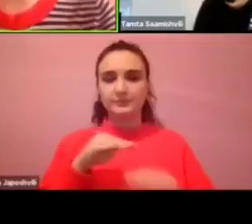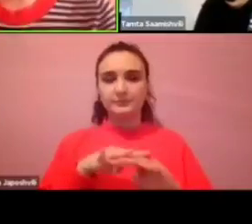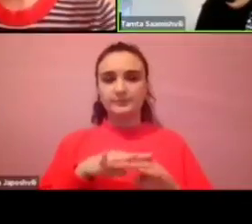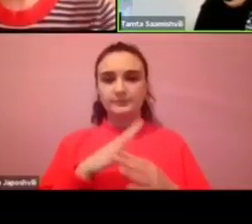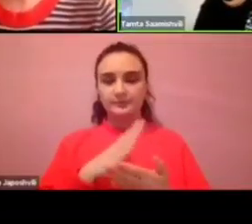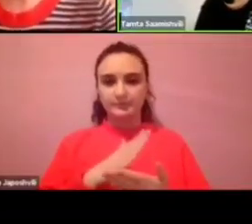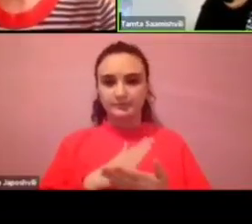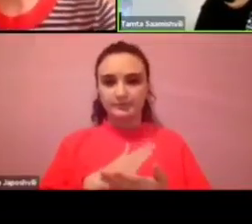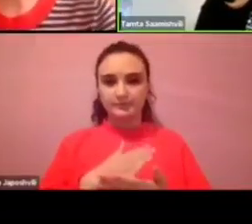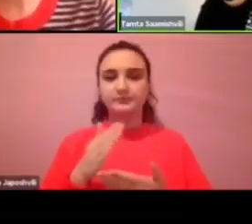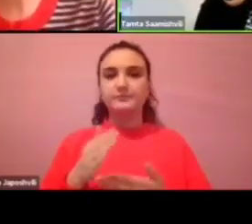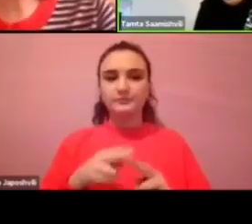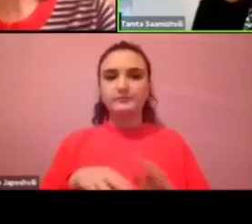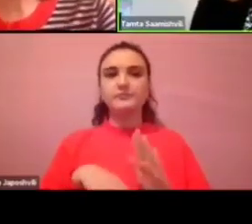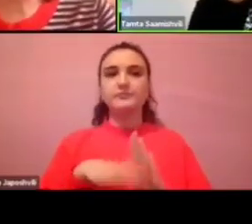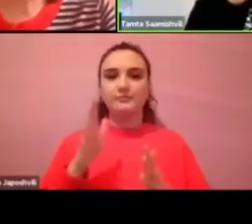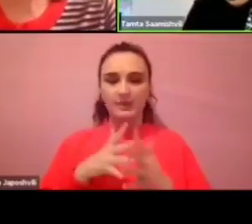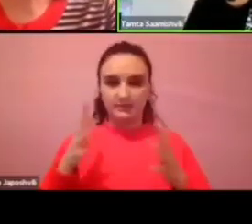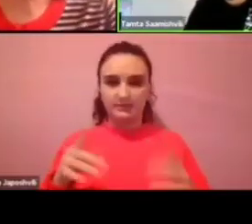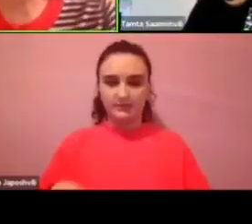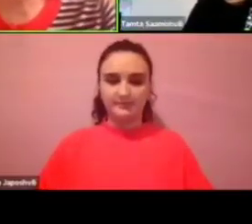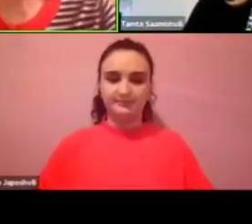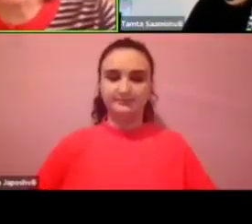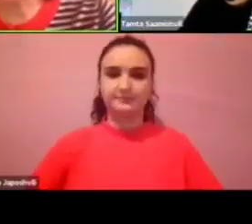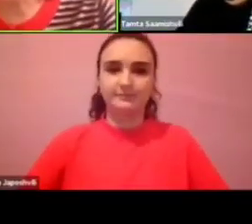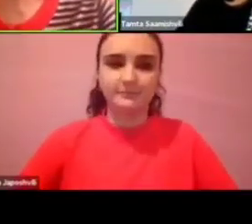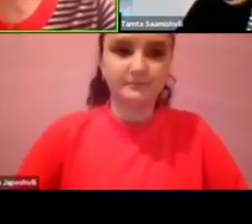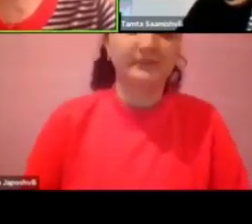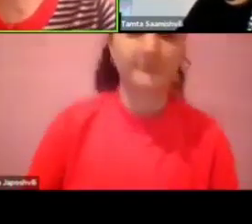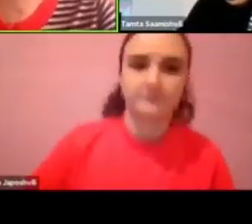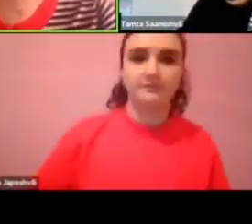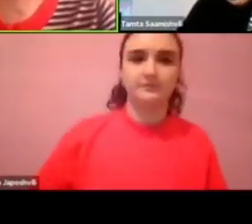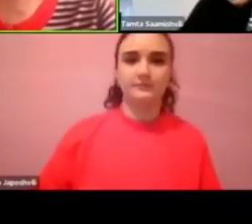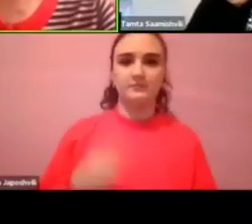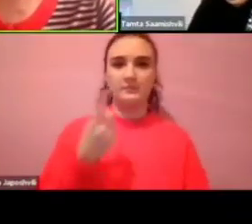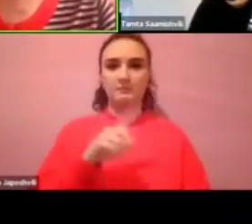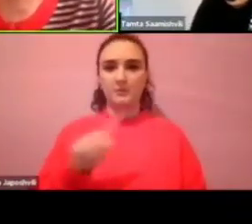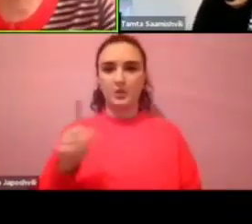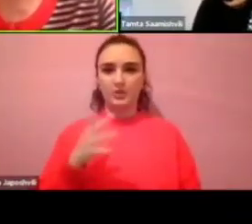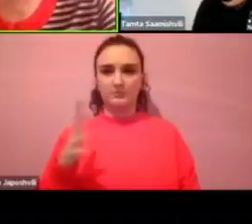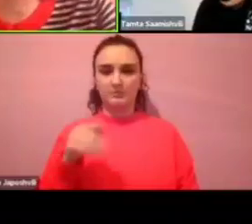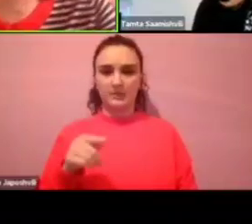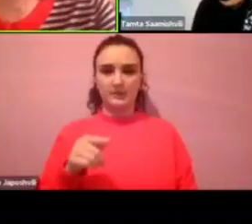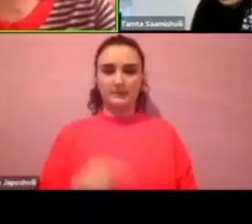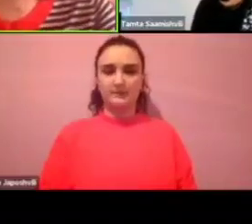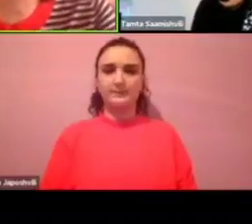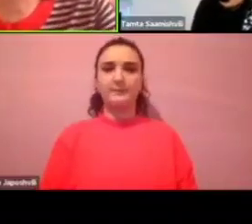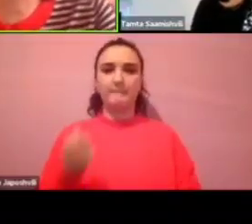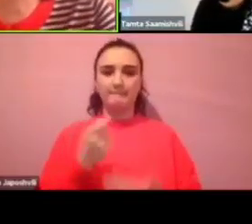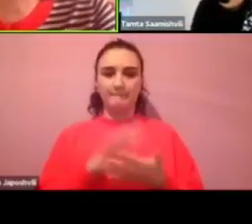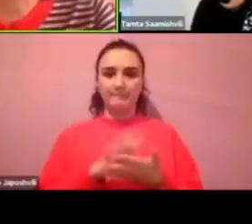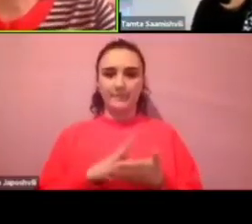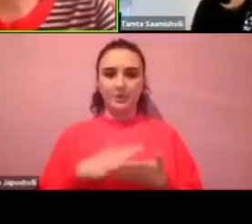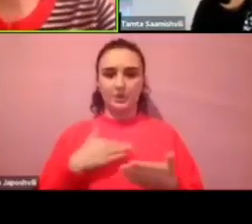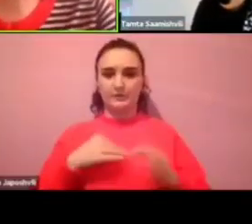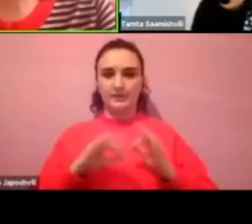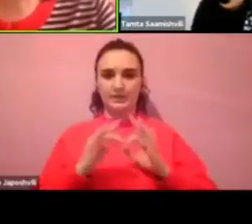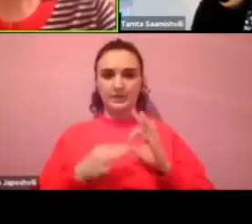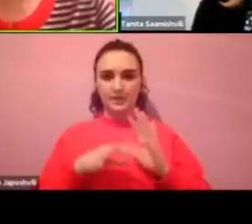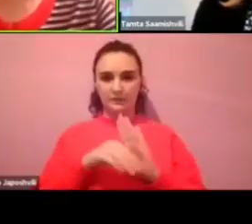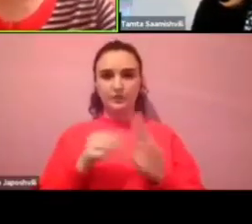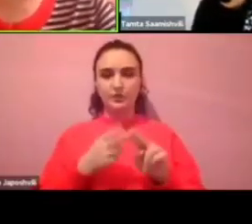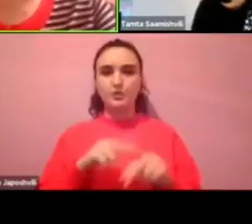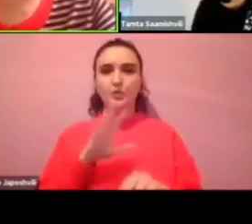გვაქვს? იმაზე მეტი, ხო? იმაზე ძალიან, აი, დიახ, მილიონით მეტი ისა ბაქტერია არის ჩვენ ნაწლავში. ეს